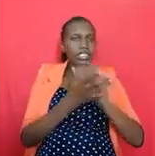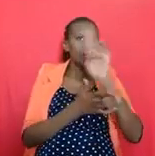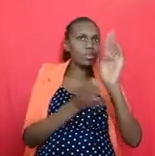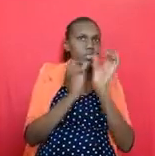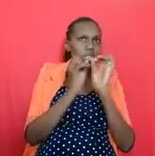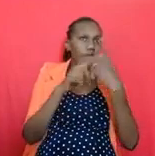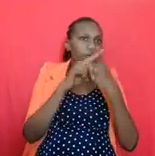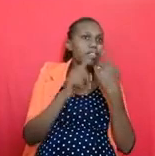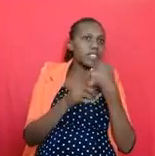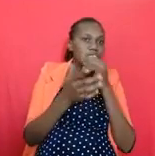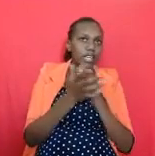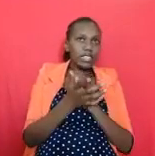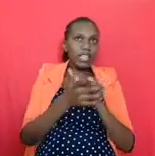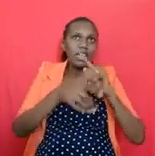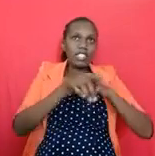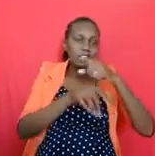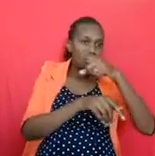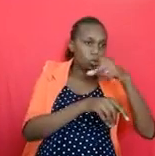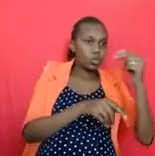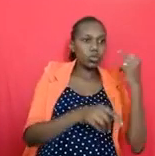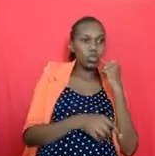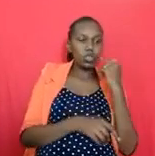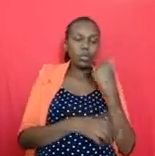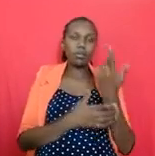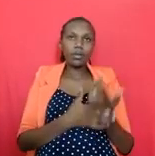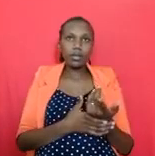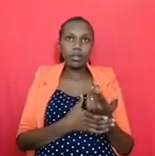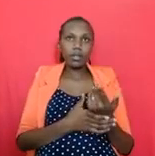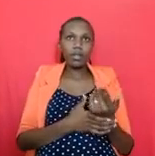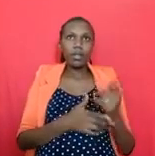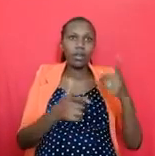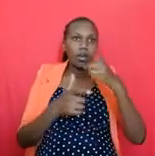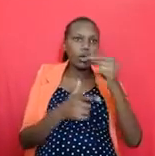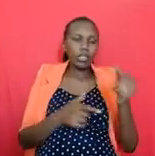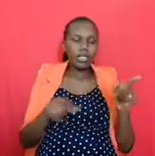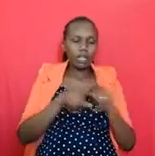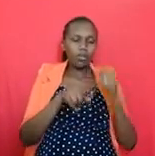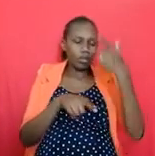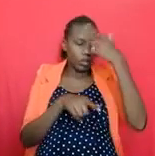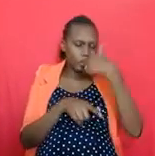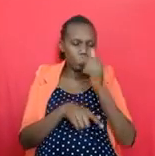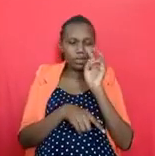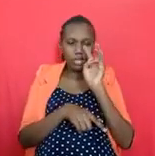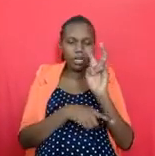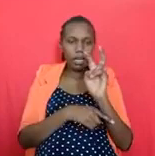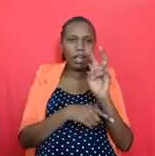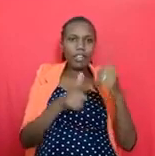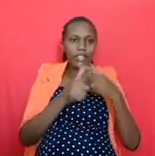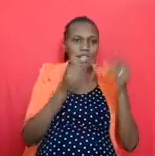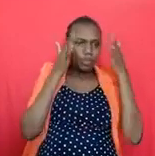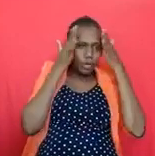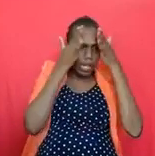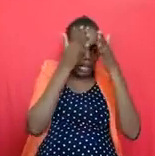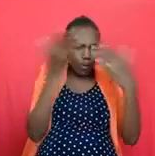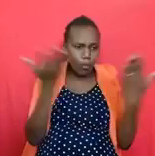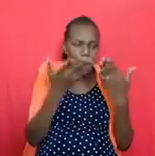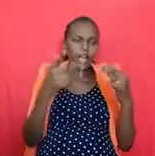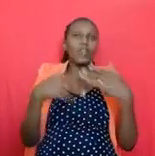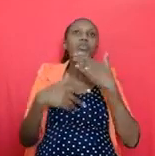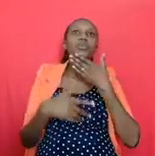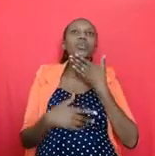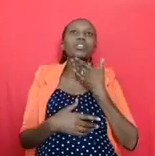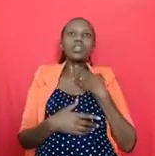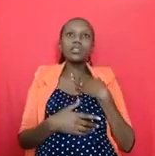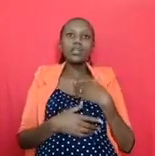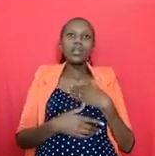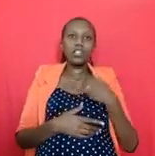agitwira atiriri rinda wathie nduka ri thiago hingite maitho urorete na kuria urathie